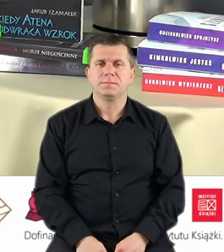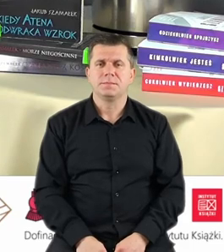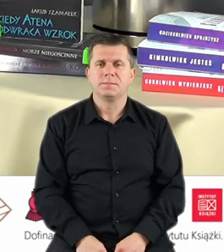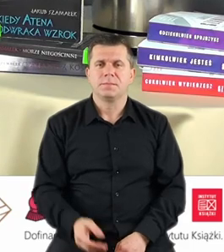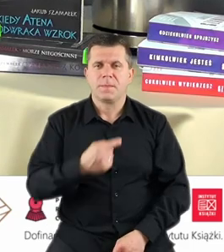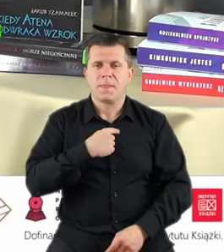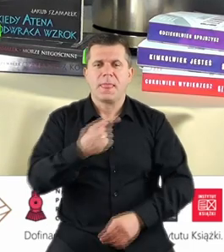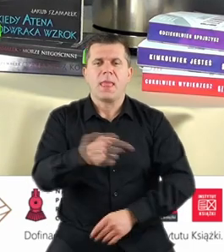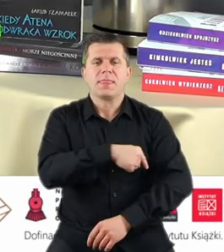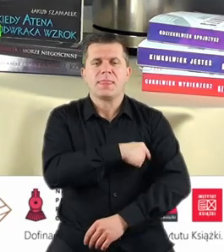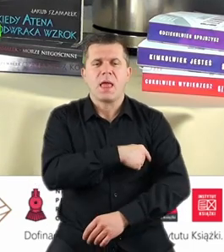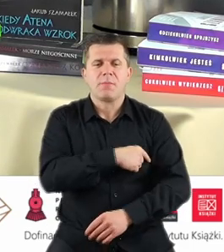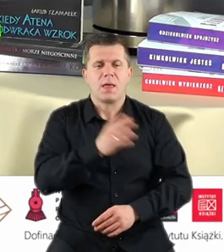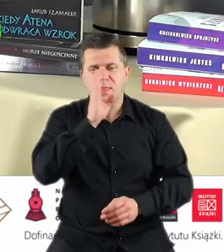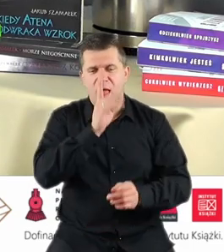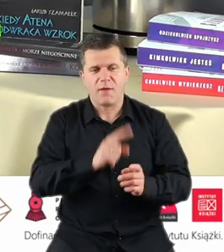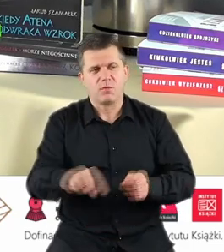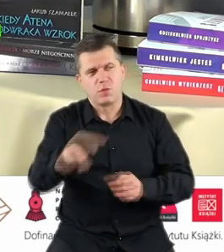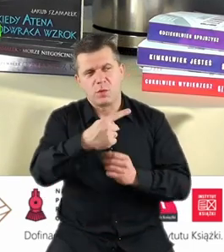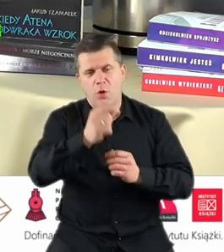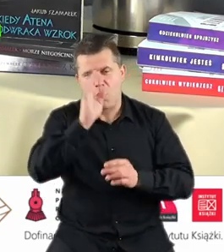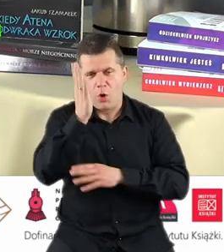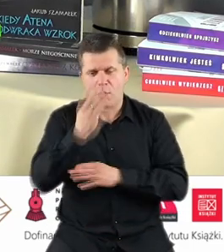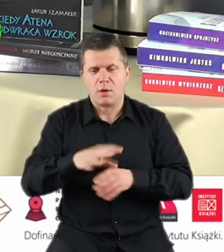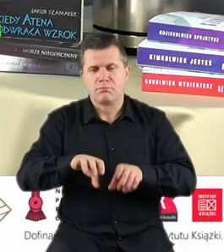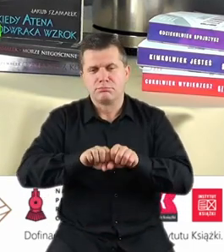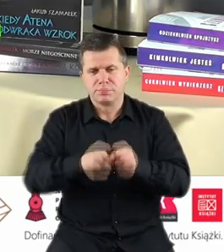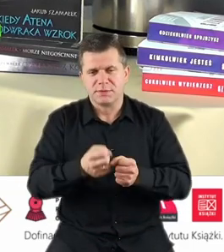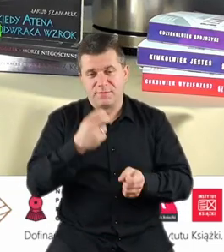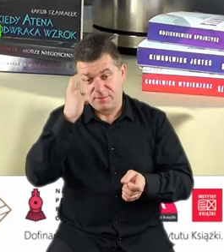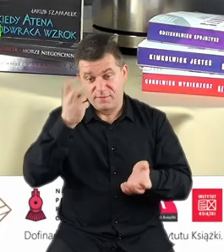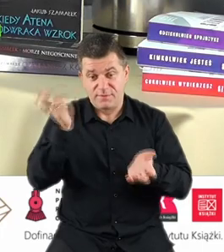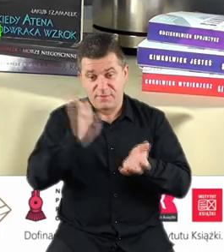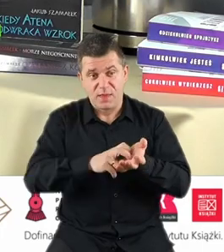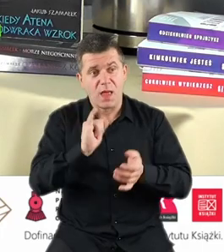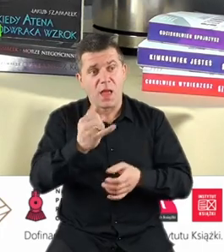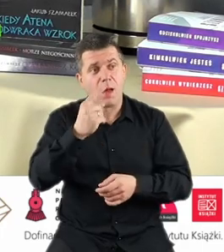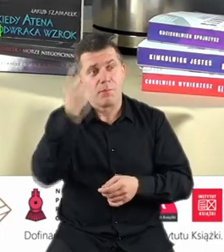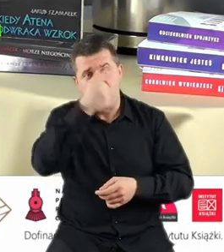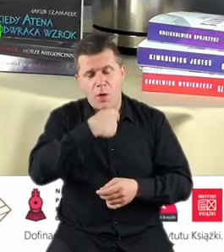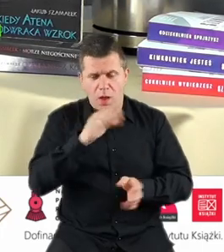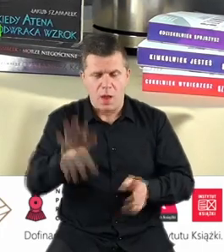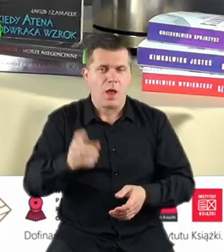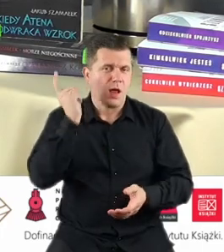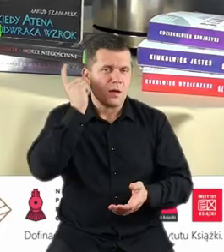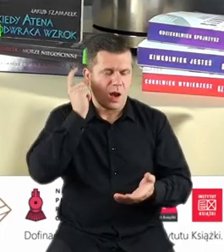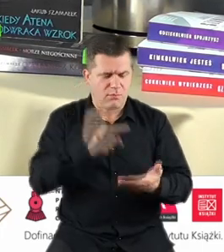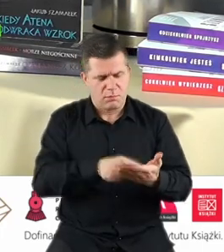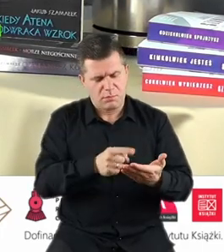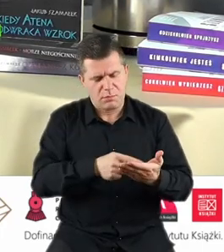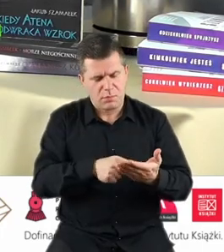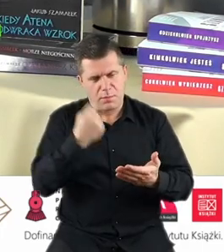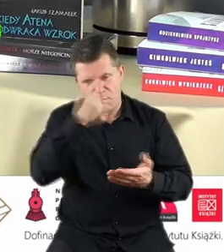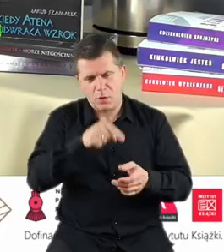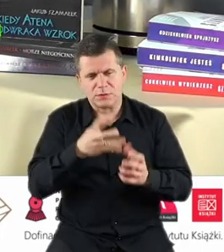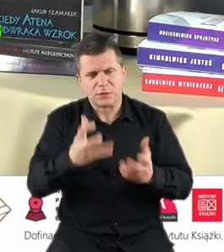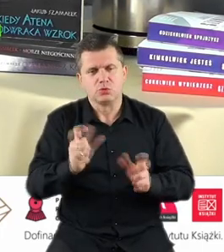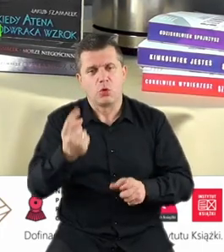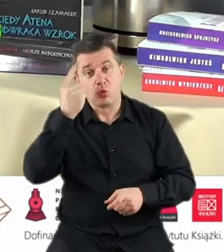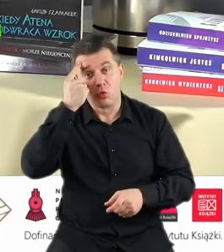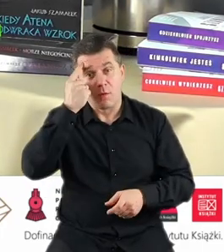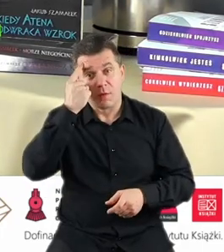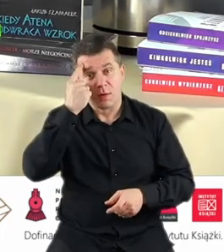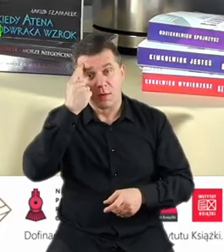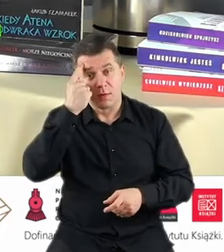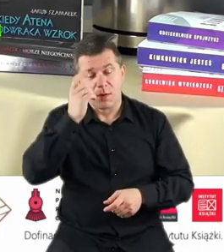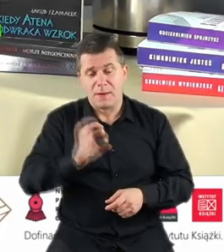Popsuł mi się termometr, który miałem za oknem, więc jak wstawałem, chciałem zobaczyć, jak będzie pogoda, to na telefonie sprawdzałem prognozę pogody, czyli żeby się dowiedzieć, co się